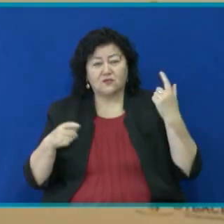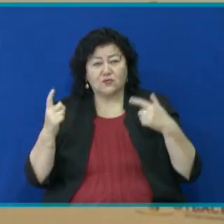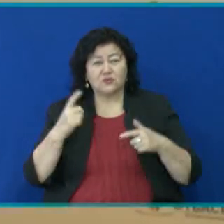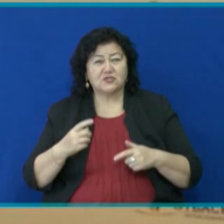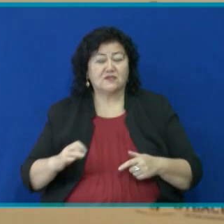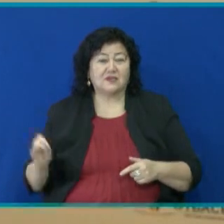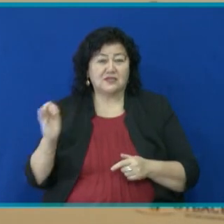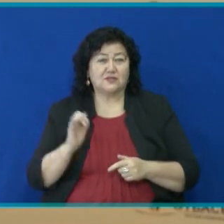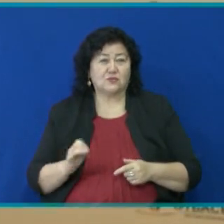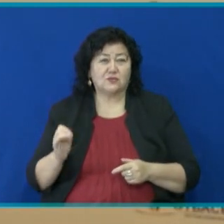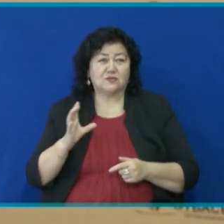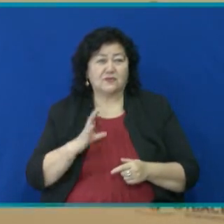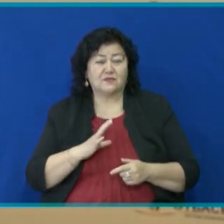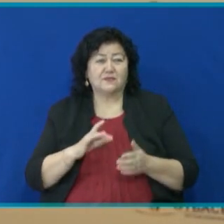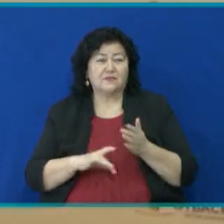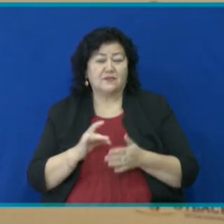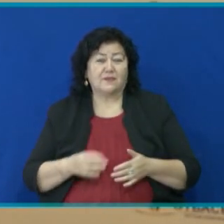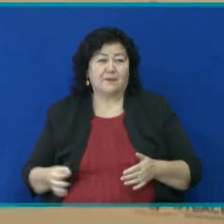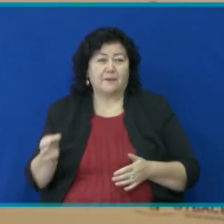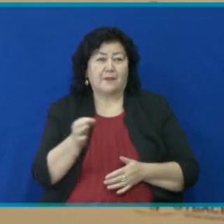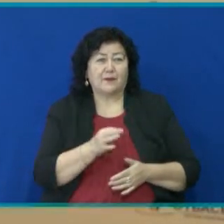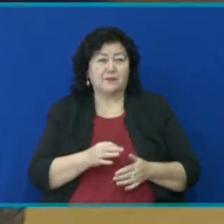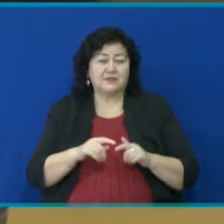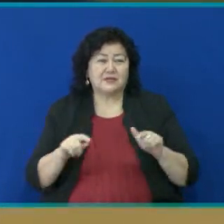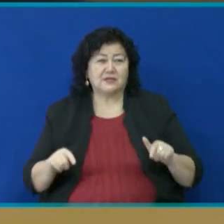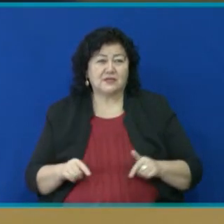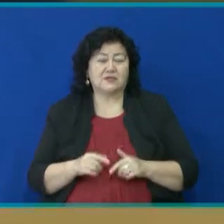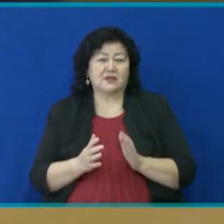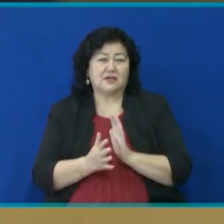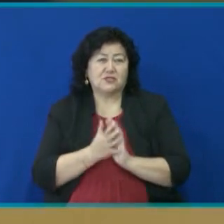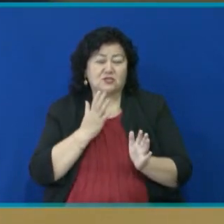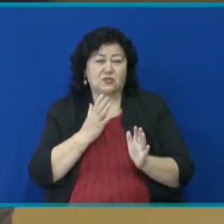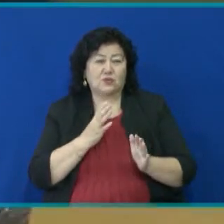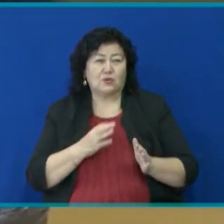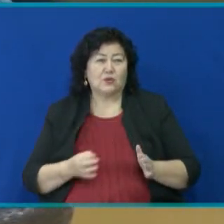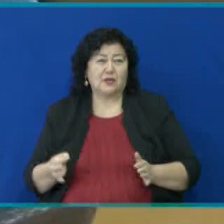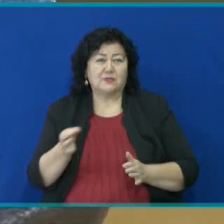Сегодня у нас в области проводится очередной областной